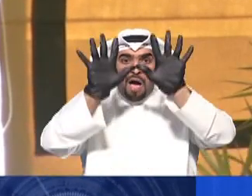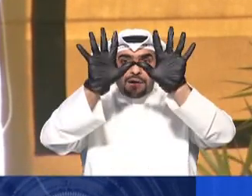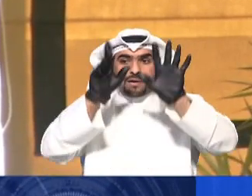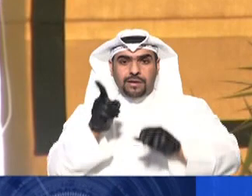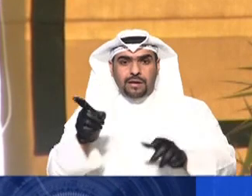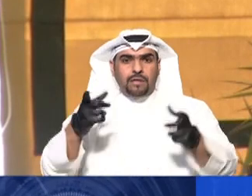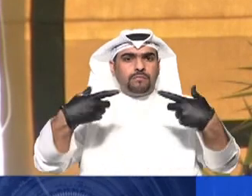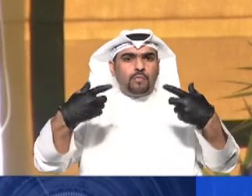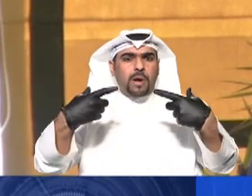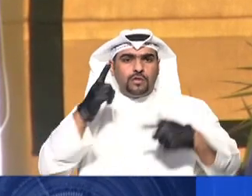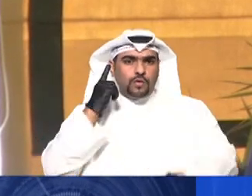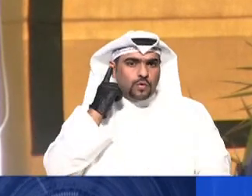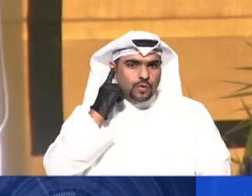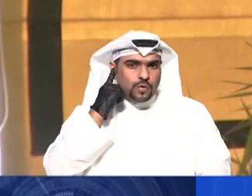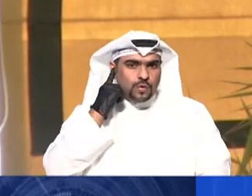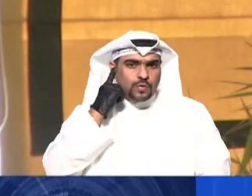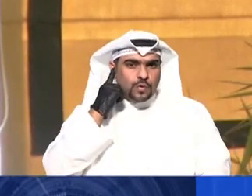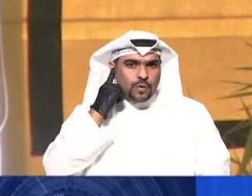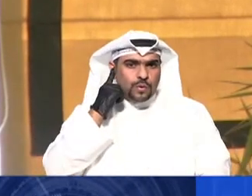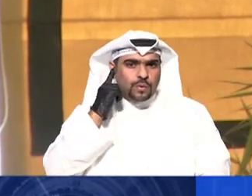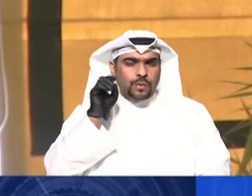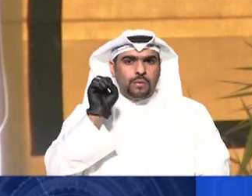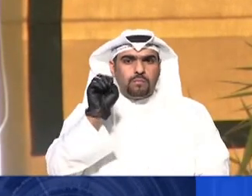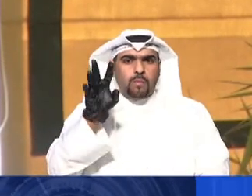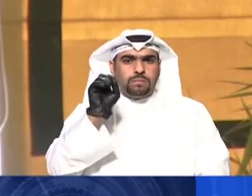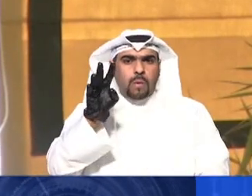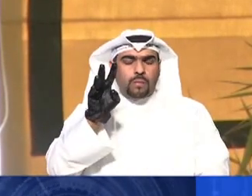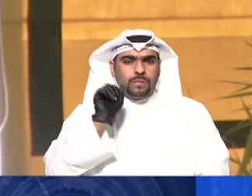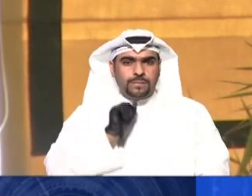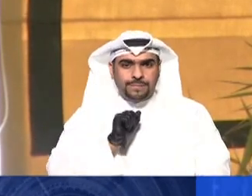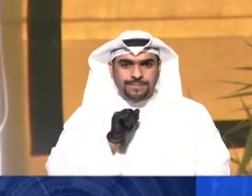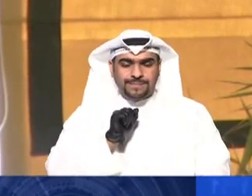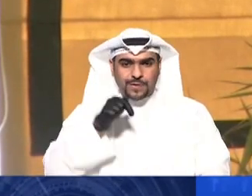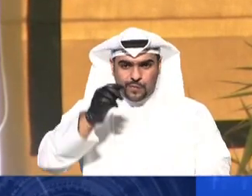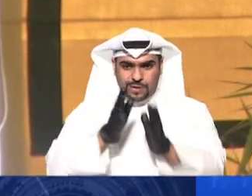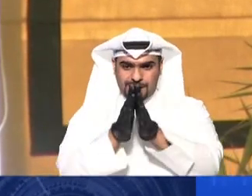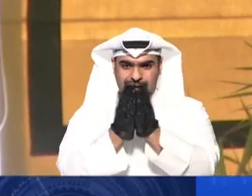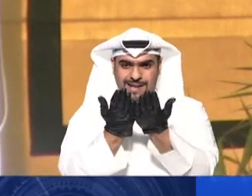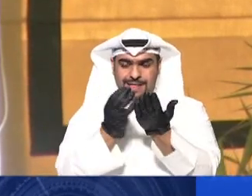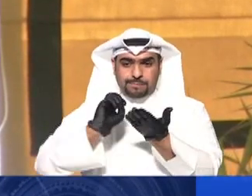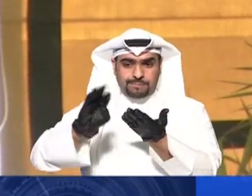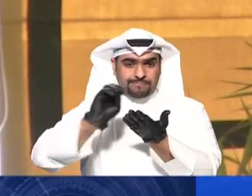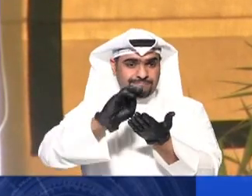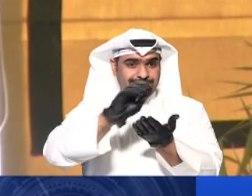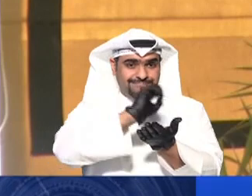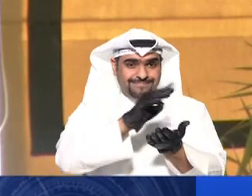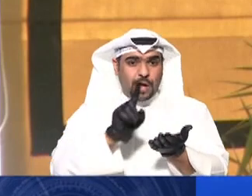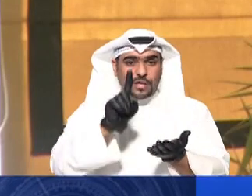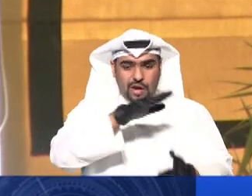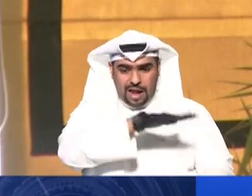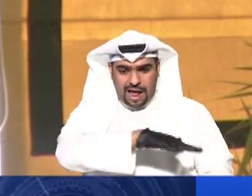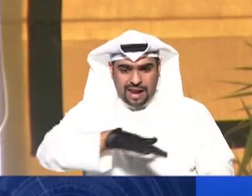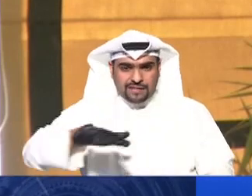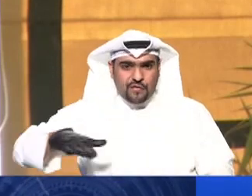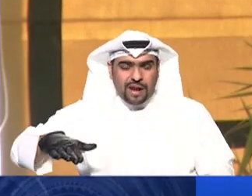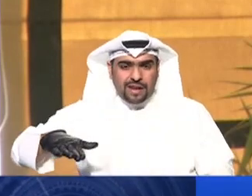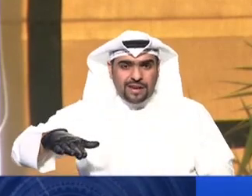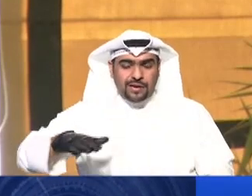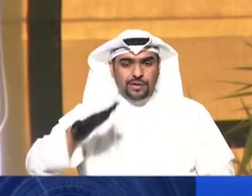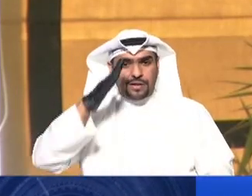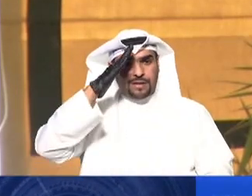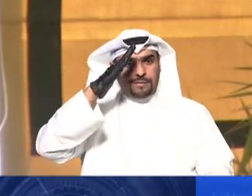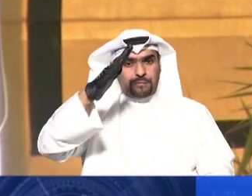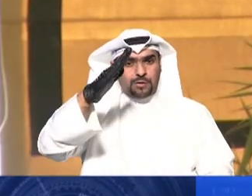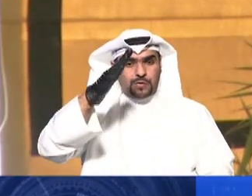في عندنا فريق التجمع العمالي راح يساهم معنا في توزيع هذا الكتيب. وطبعا نشكر الأخوان مرة ثانية، يعني نقول